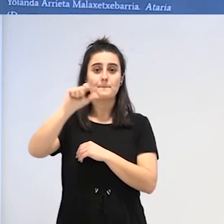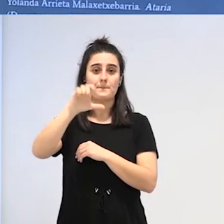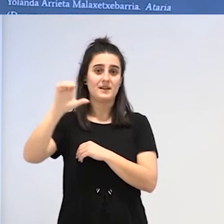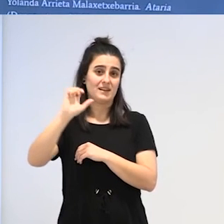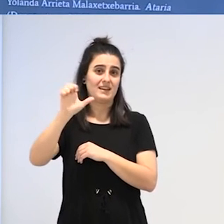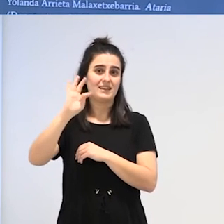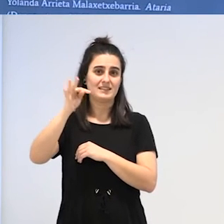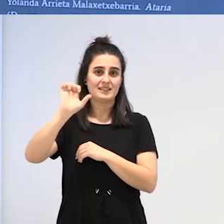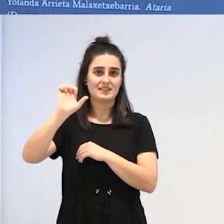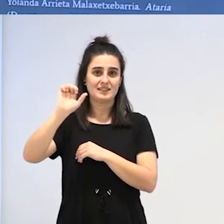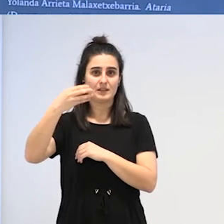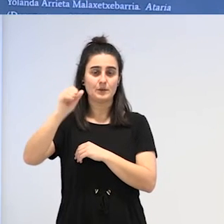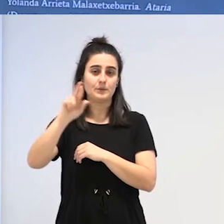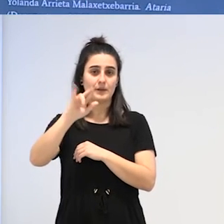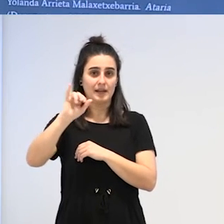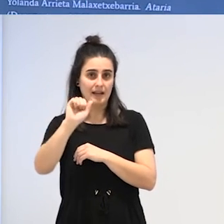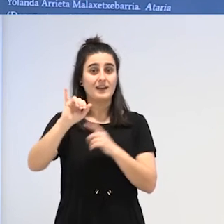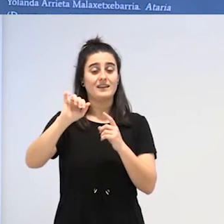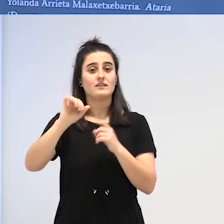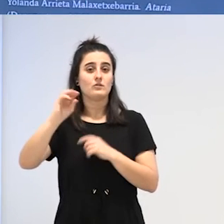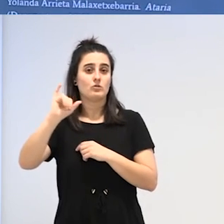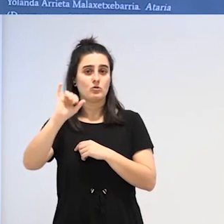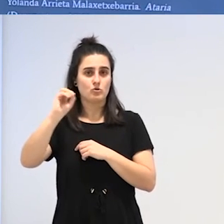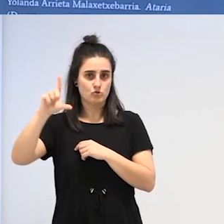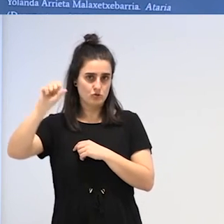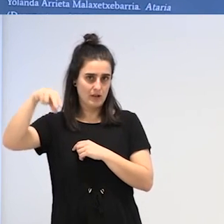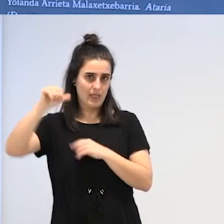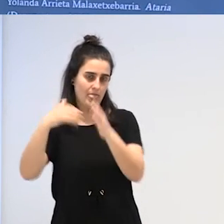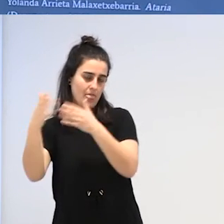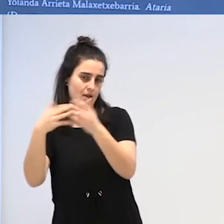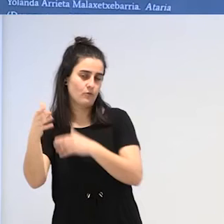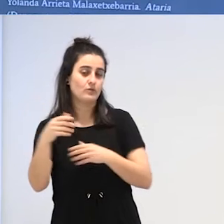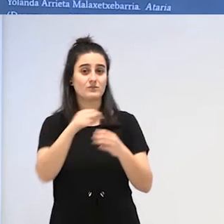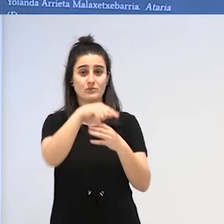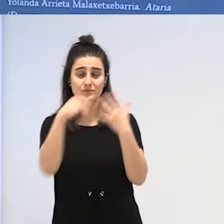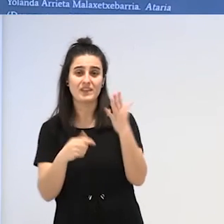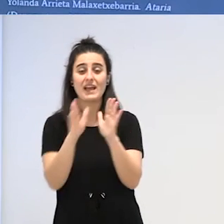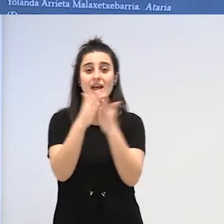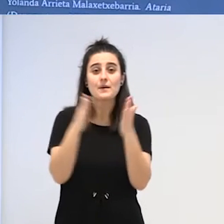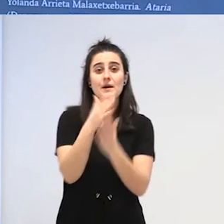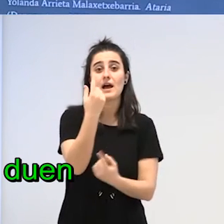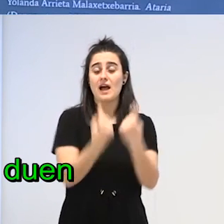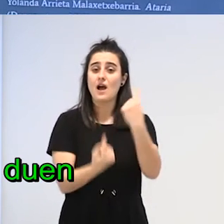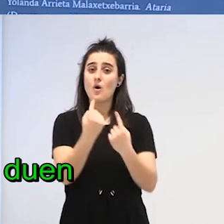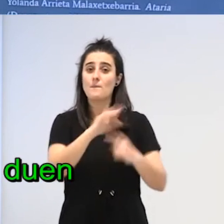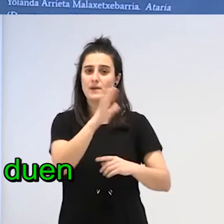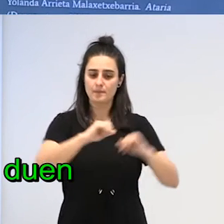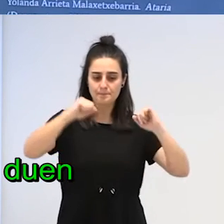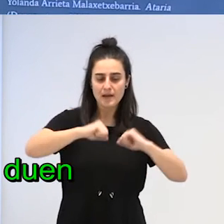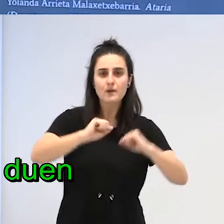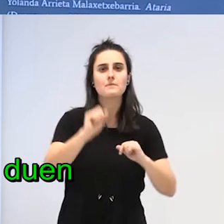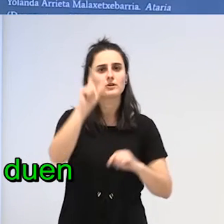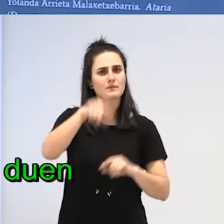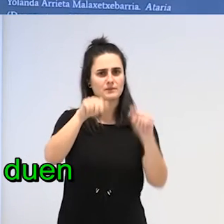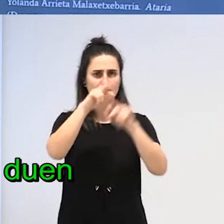Eta, bueno, distopiek nagusi iruditzen arren, ba, badago Euskal Herrian ikuspuntu